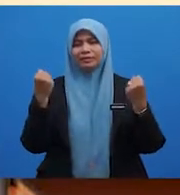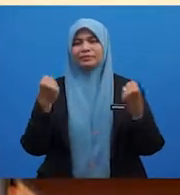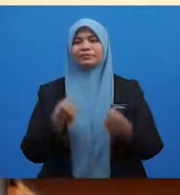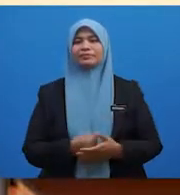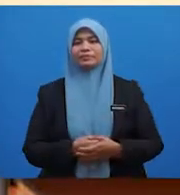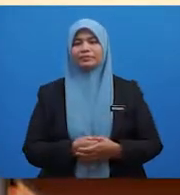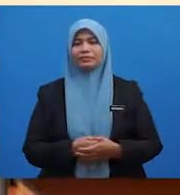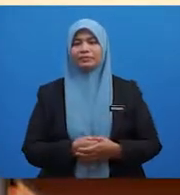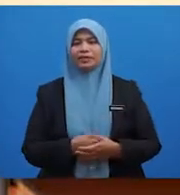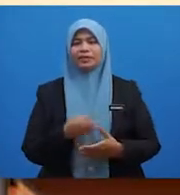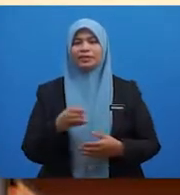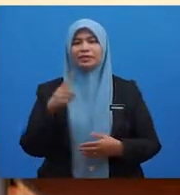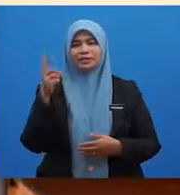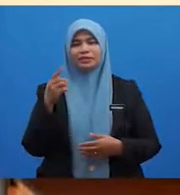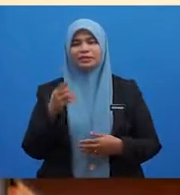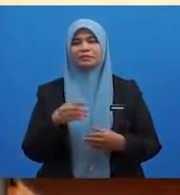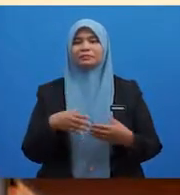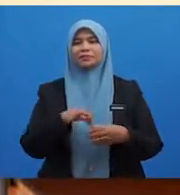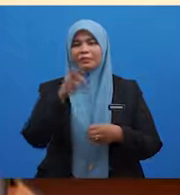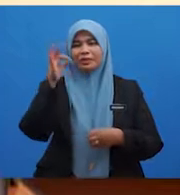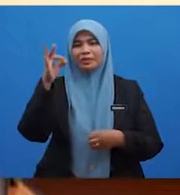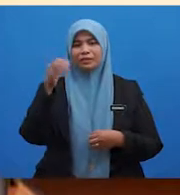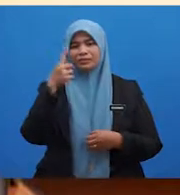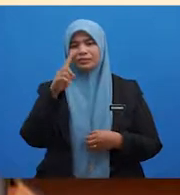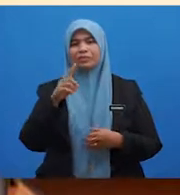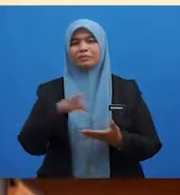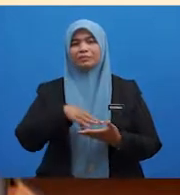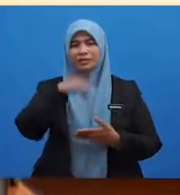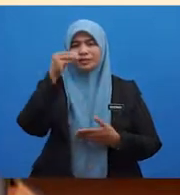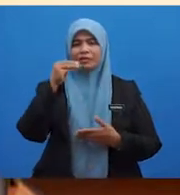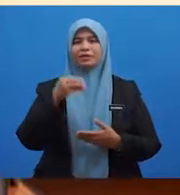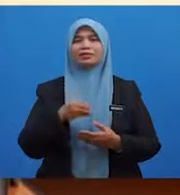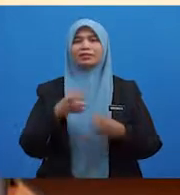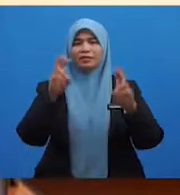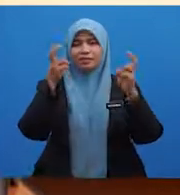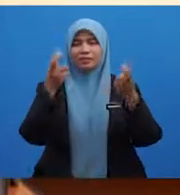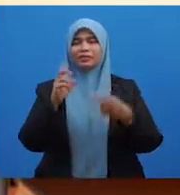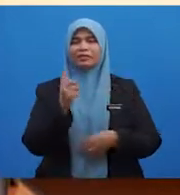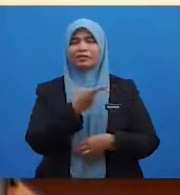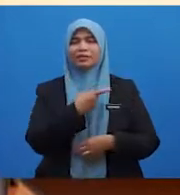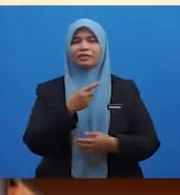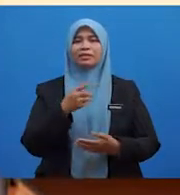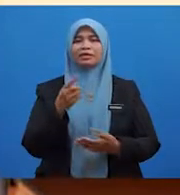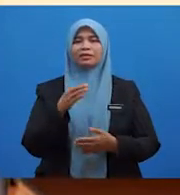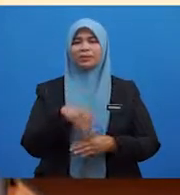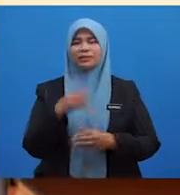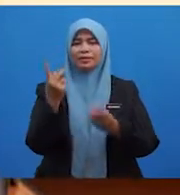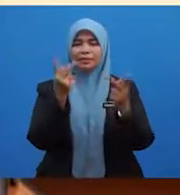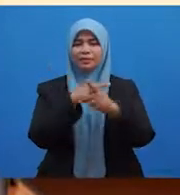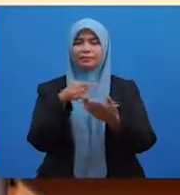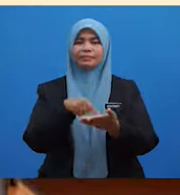sehat dan sentiasa bersemangat untuk mempelajari topik kita pada kali